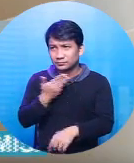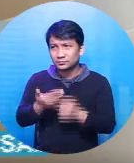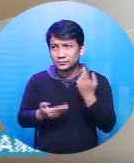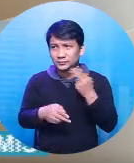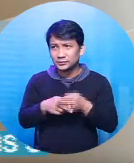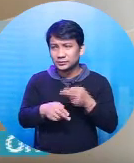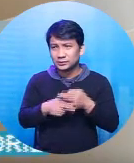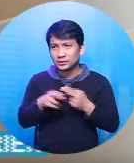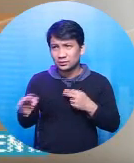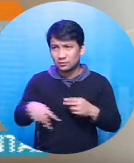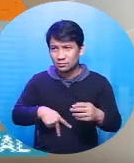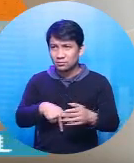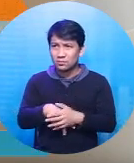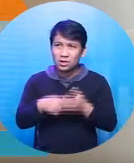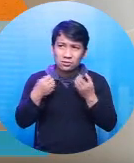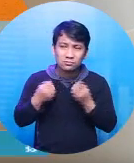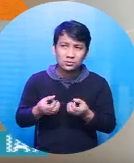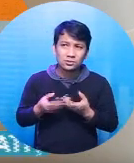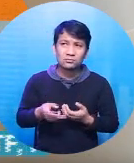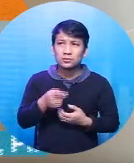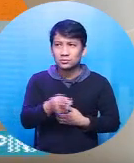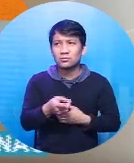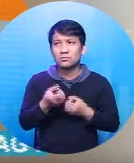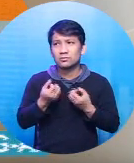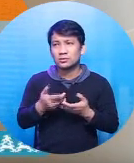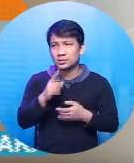Kasi nabuntis ka, so maraming beses na.